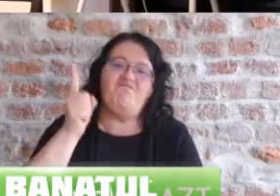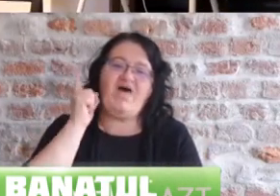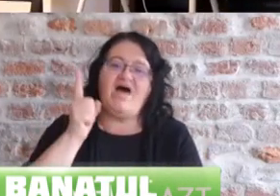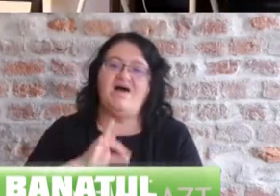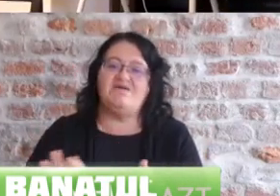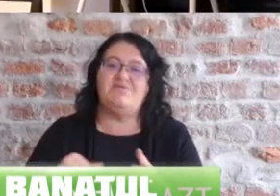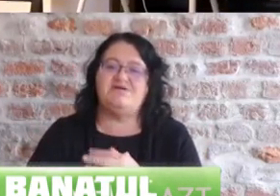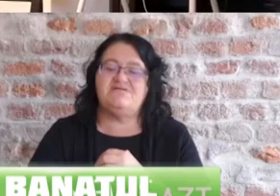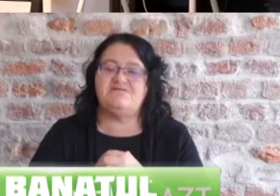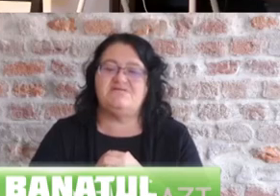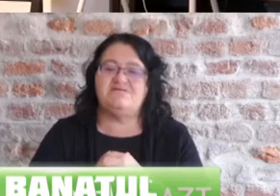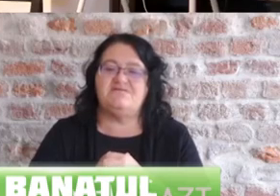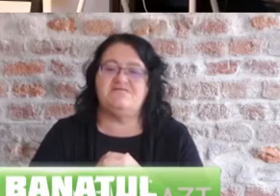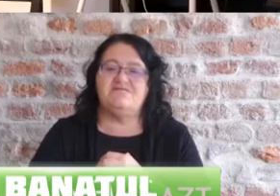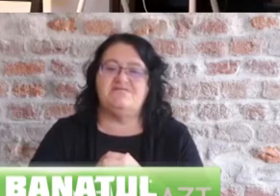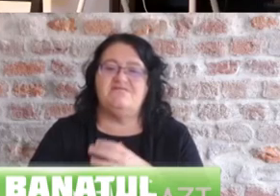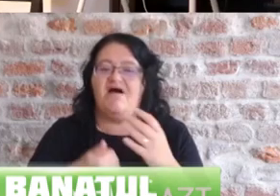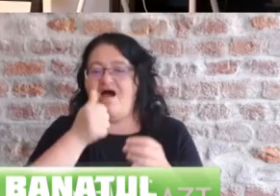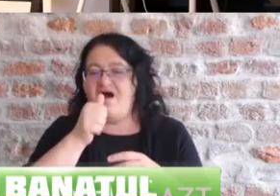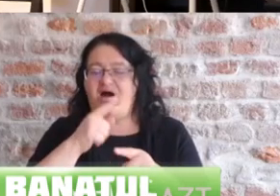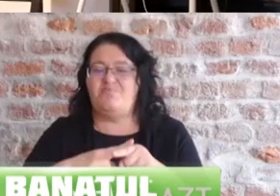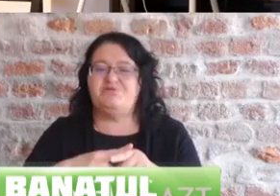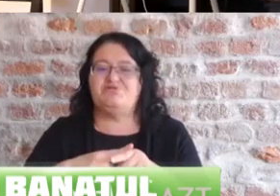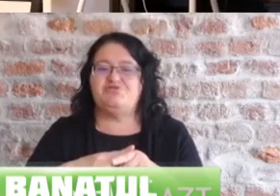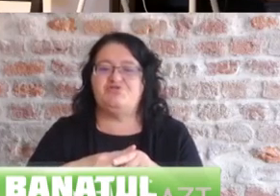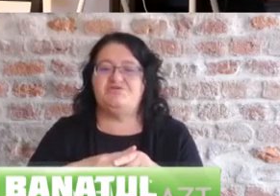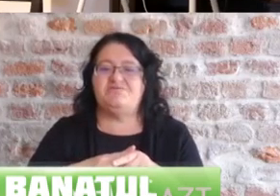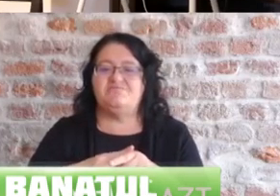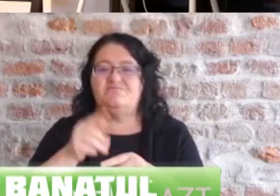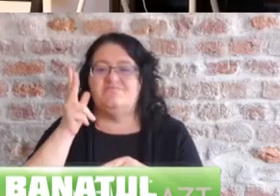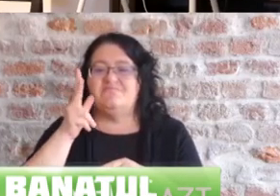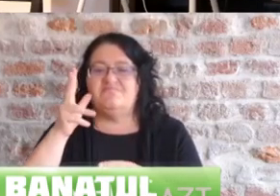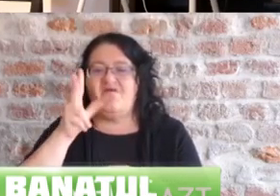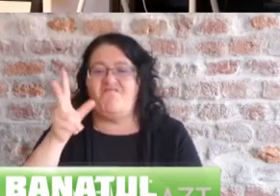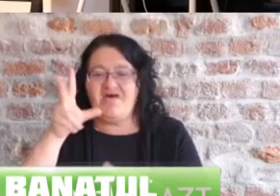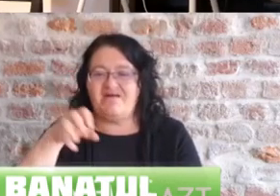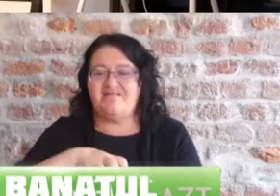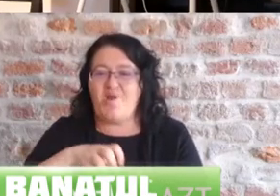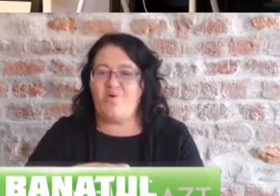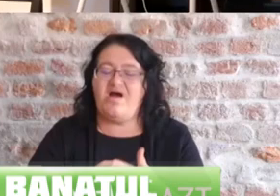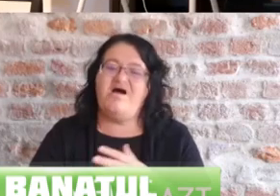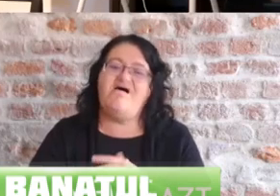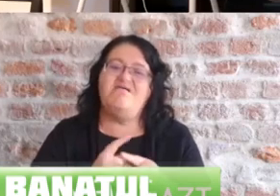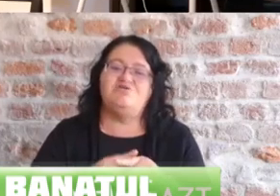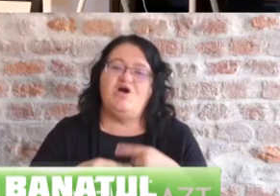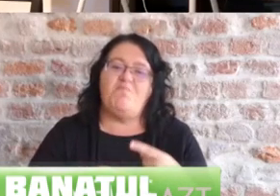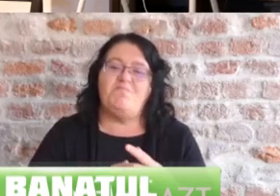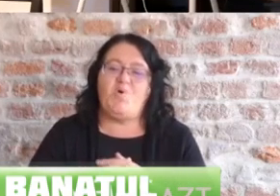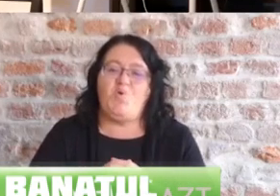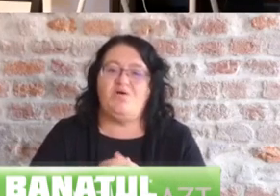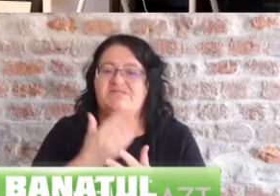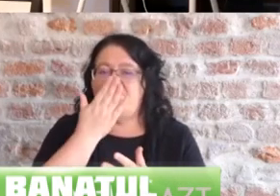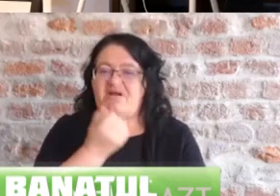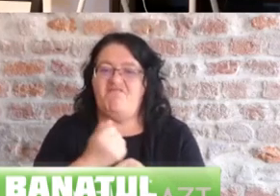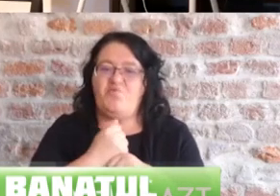de mlaștin și apă și vegetație locală, și după aceea mi